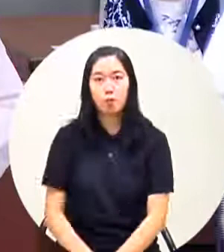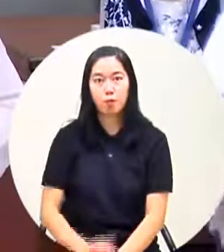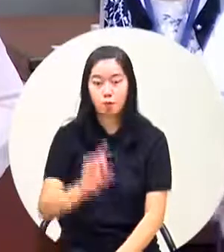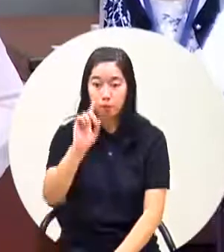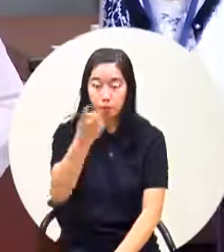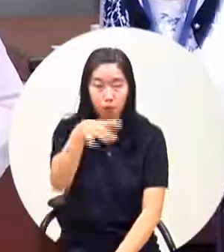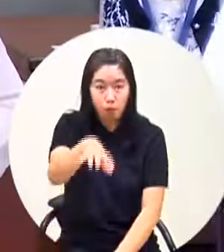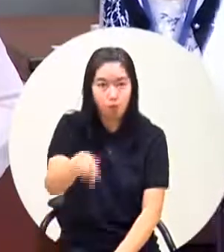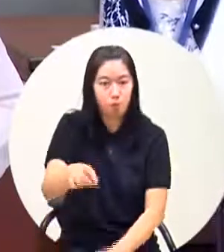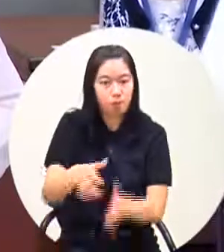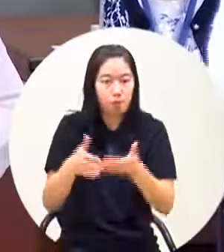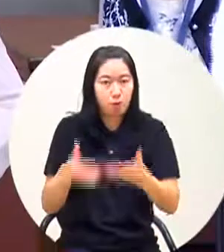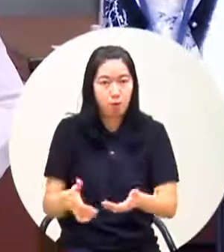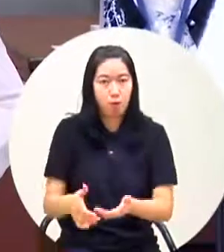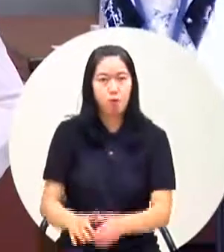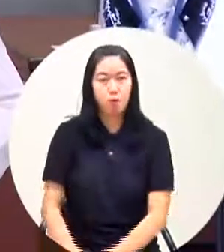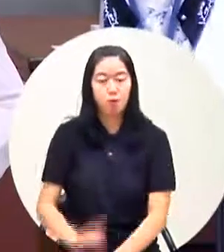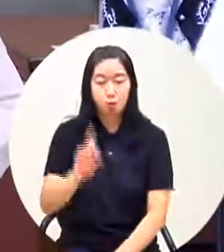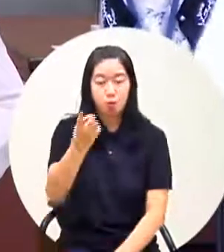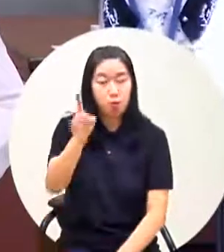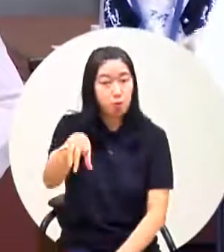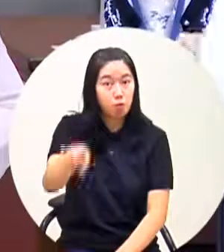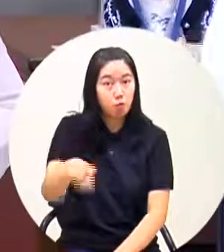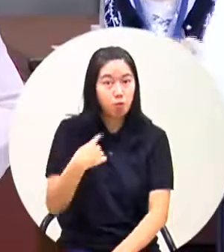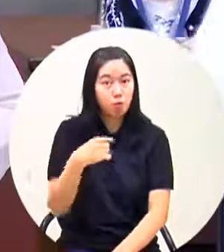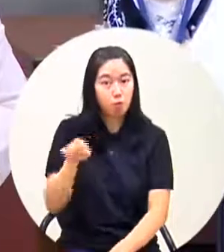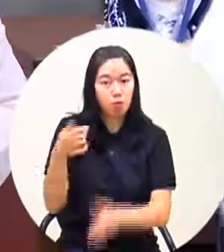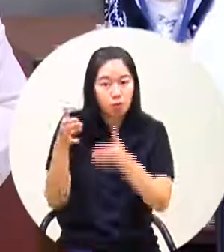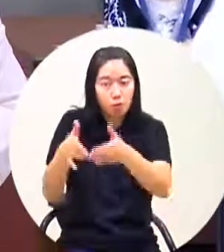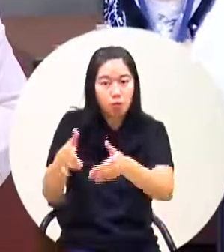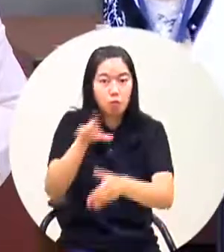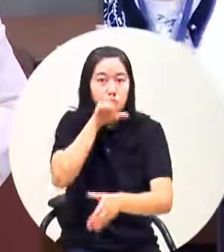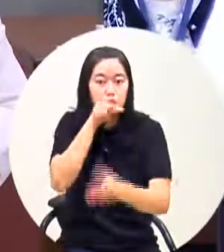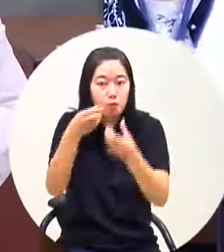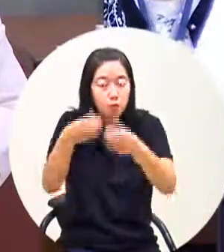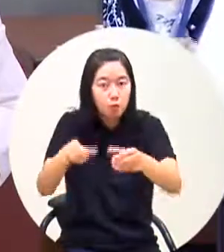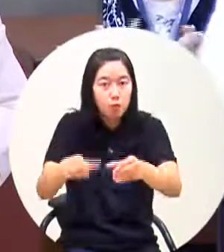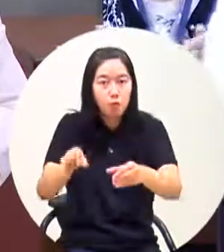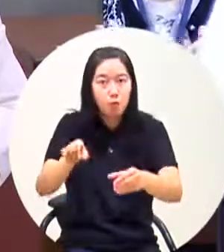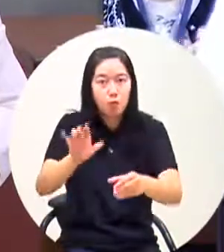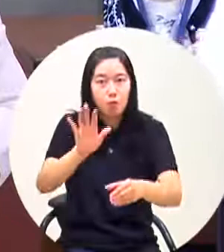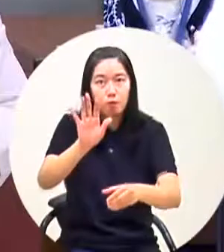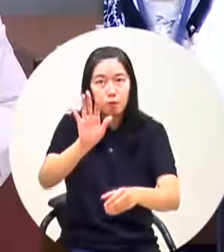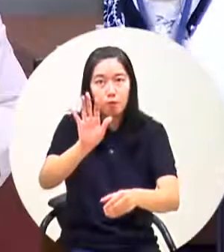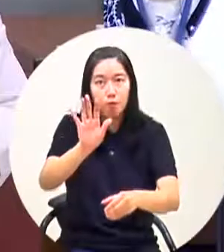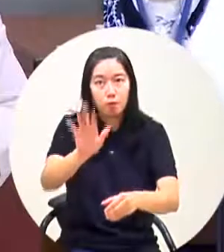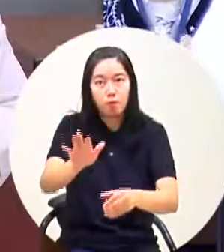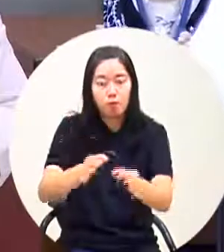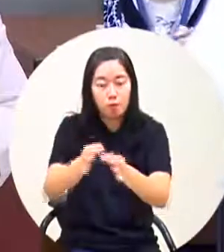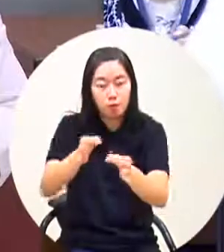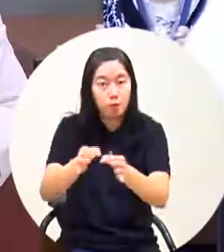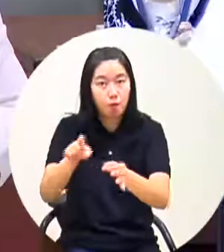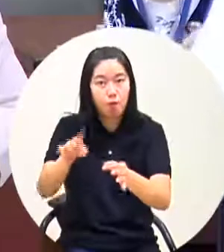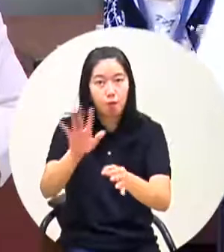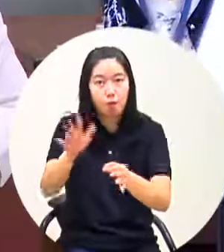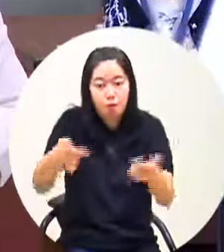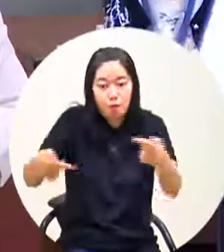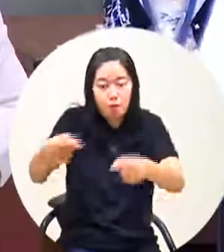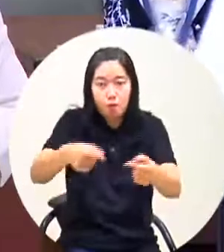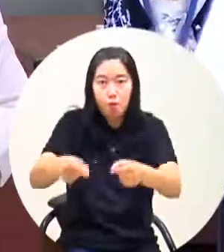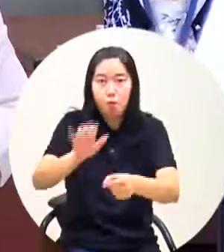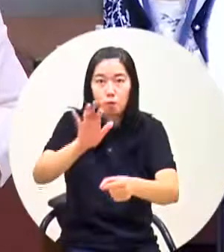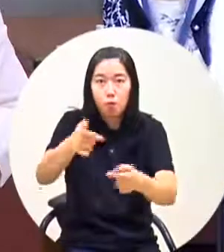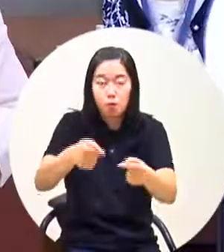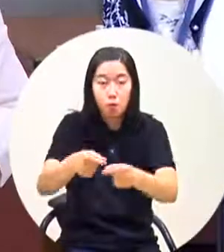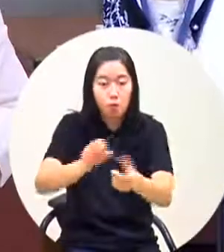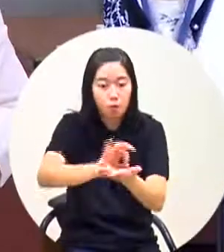要，因为源头管理若出来，它本身对蛋有时候他们进的蛋商进的在混用之后，事实